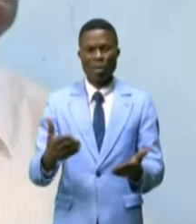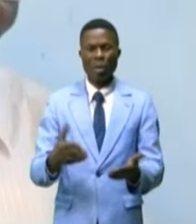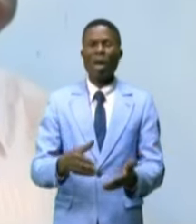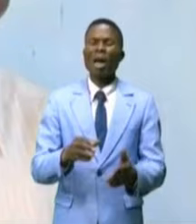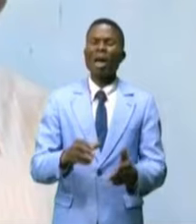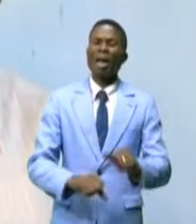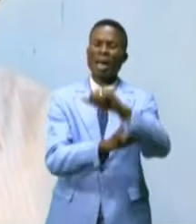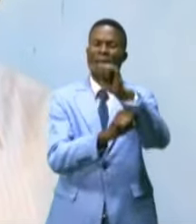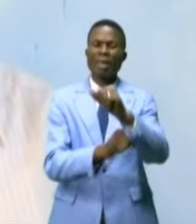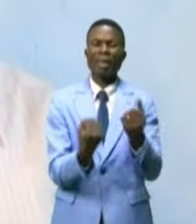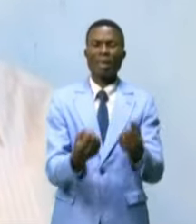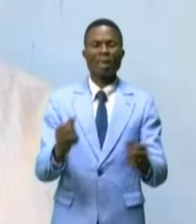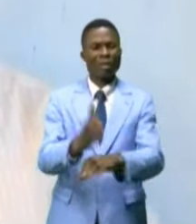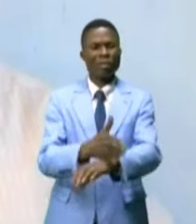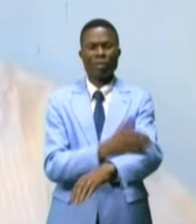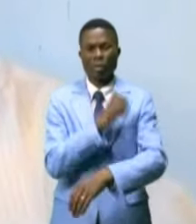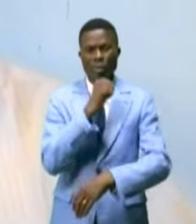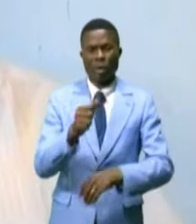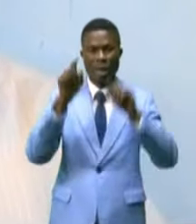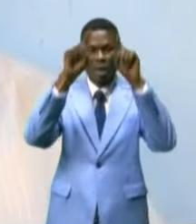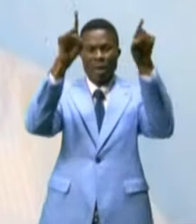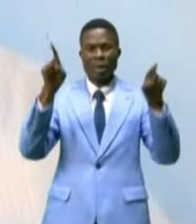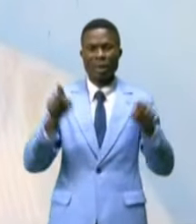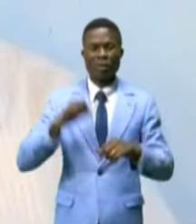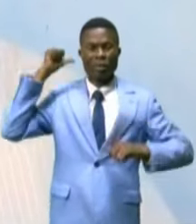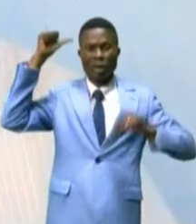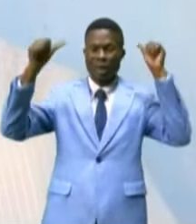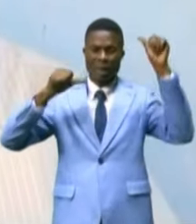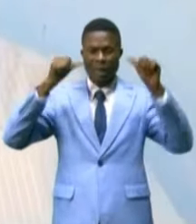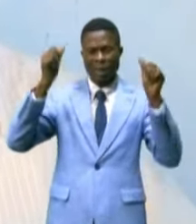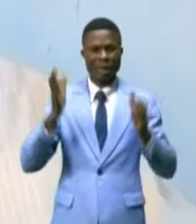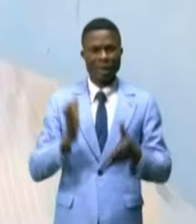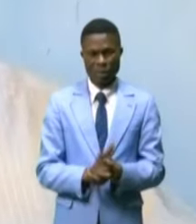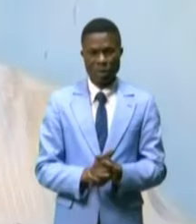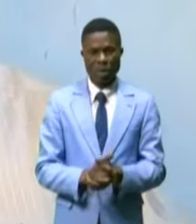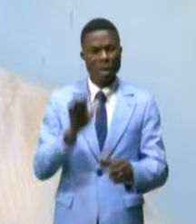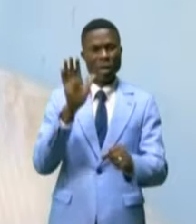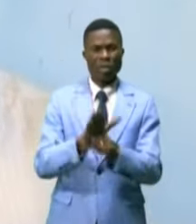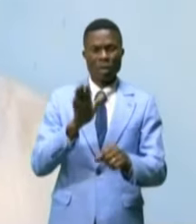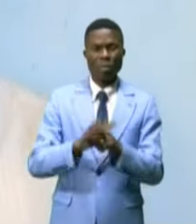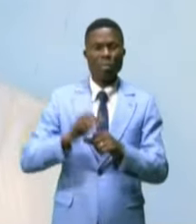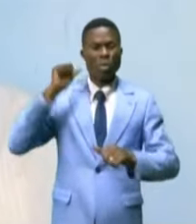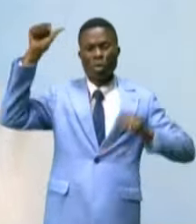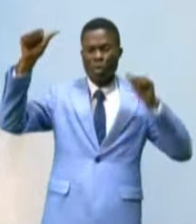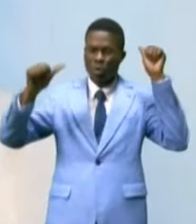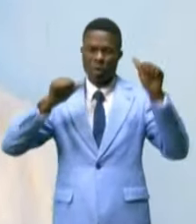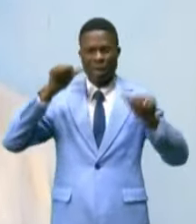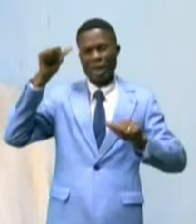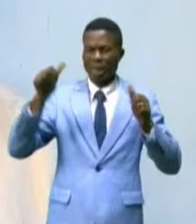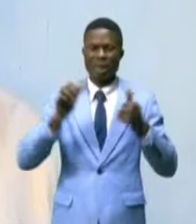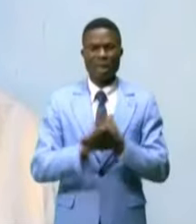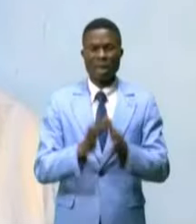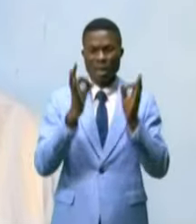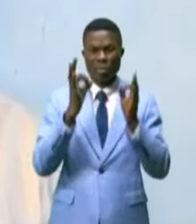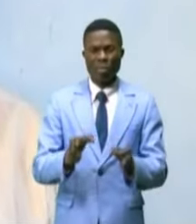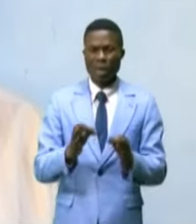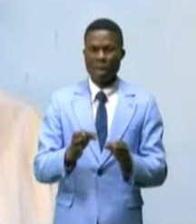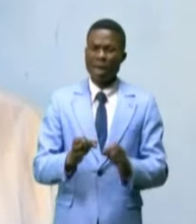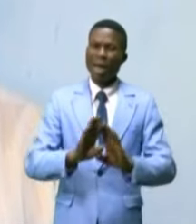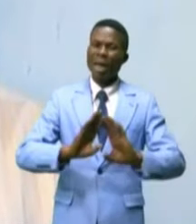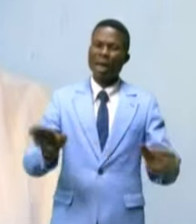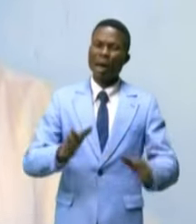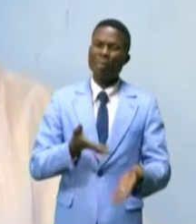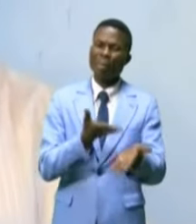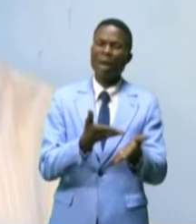l'enfant. Mais également des télé de théâtralisation. Beaucoup de théâtres, mais non adaptés, dont